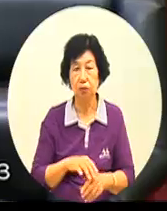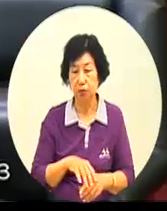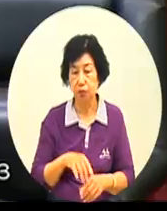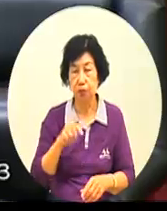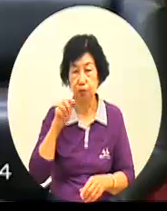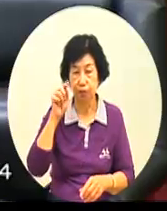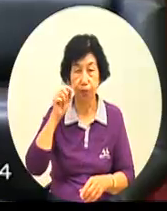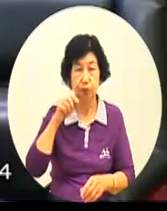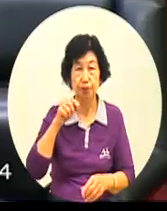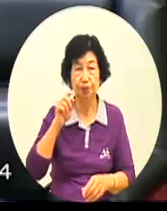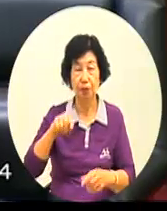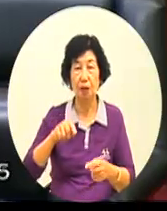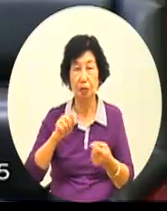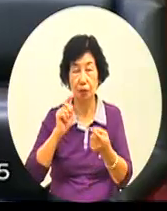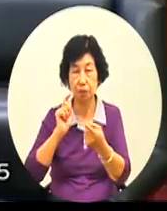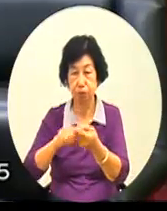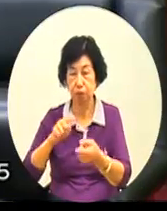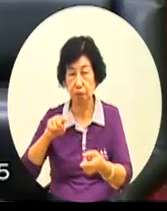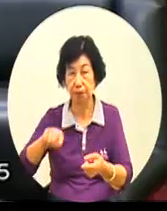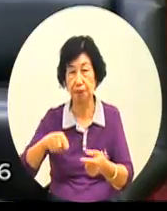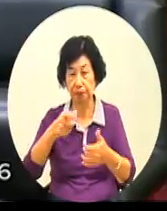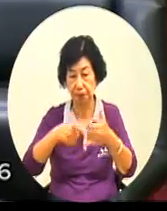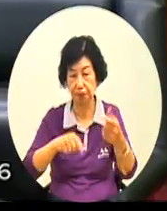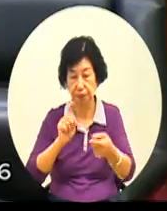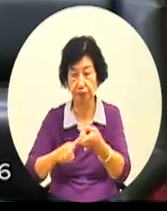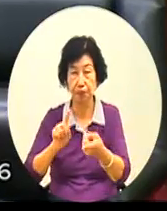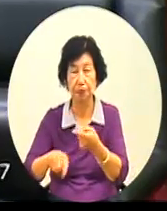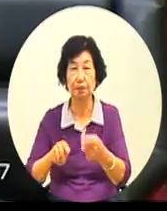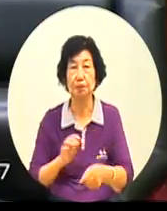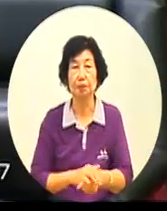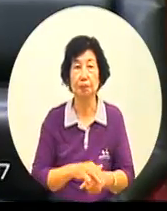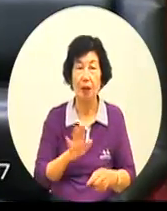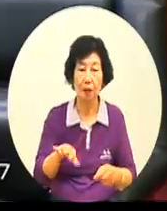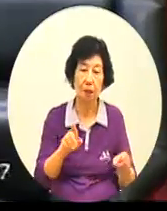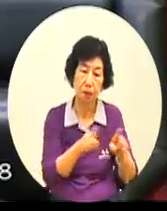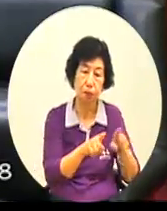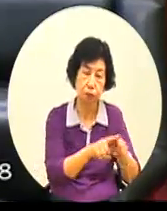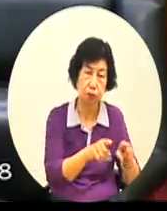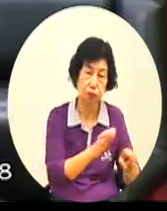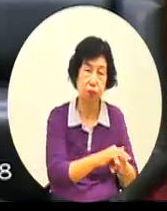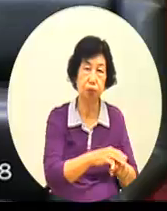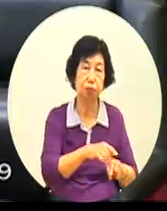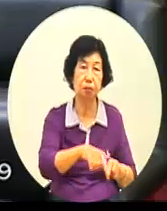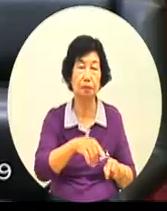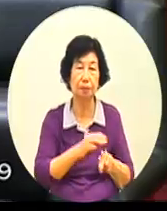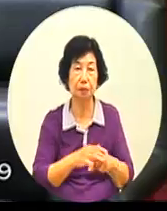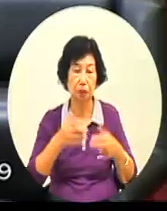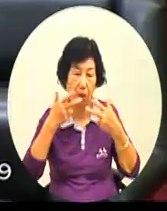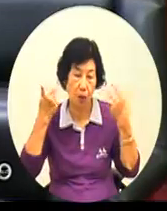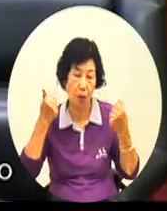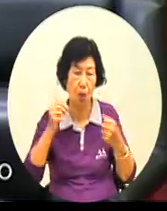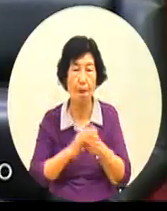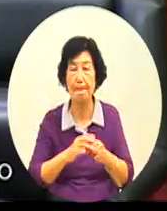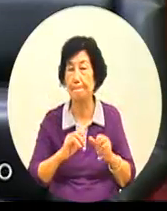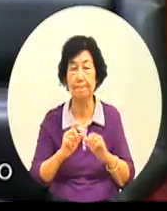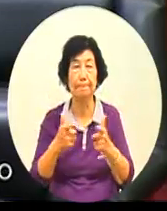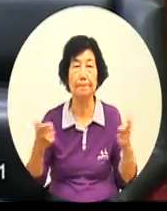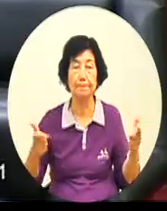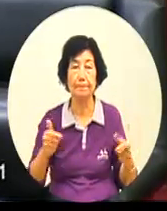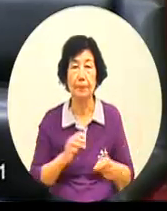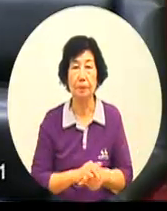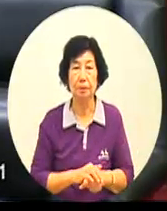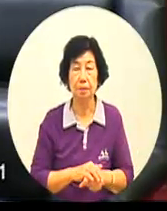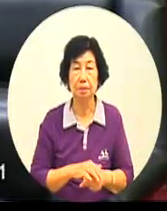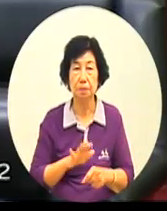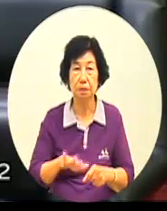不满意。你站在一个汉人的立场，你应该回馈给我们更多才对啊。可是你在你的领